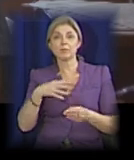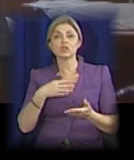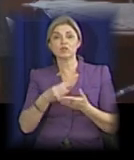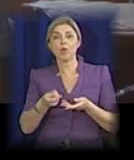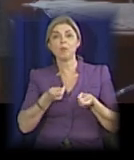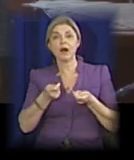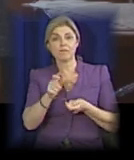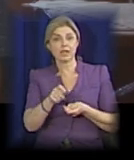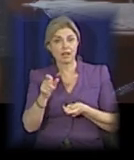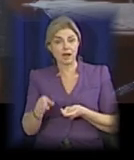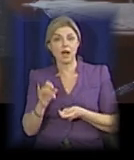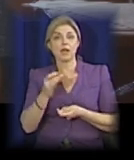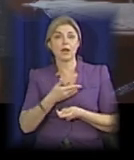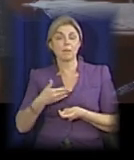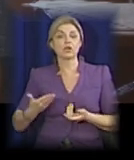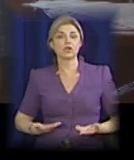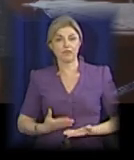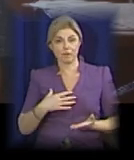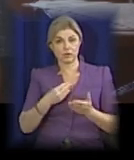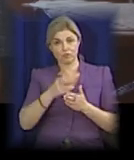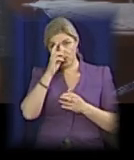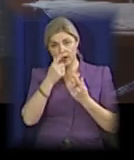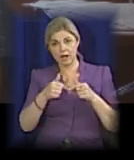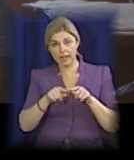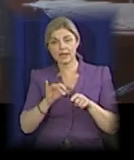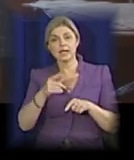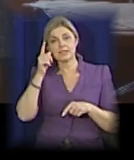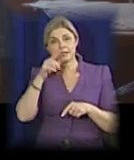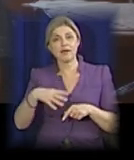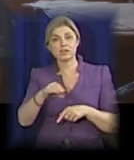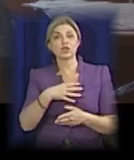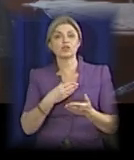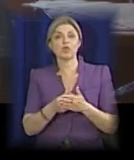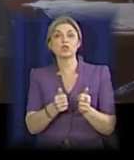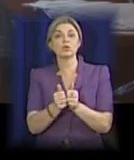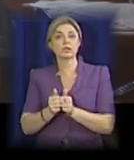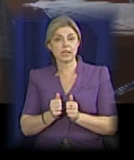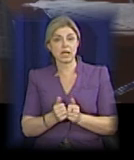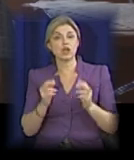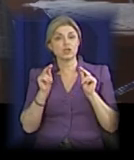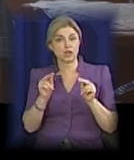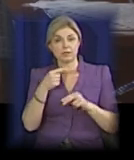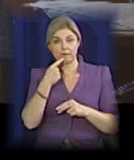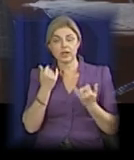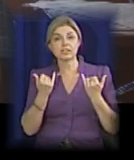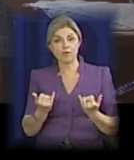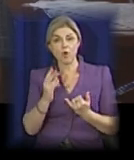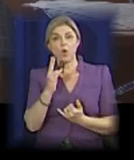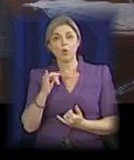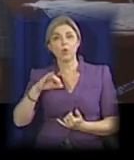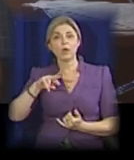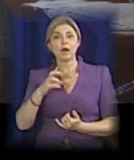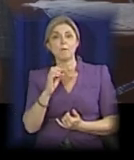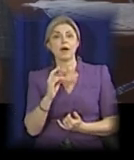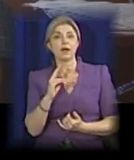в одній країні, ми знаємо наших сусідів і всіх співвласників. Чесно скажу, на сьогоднішній день тільки Кульбакіно, 34